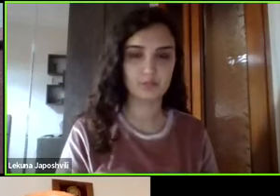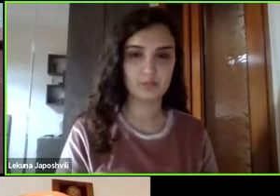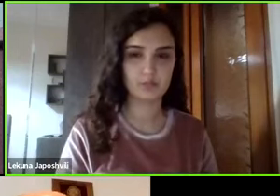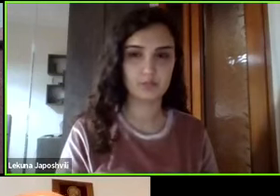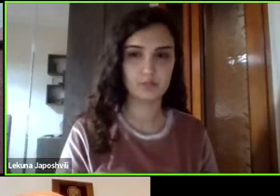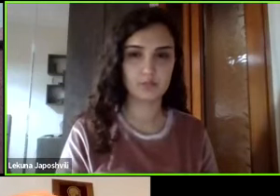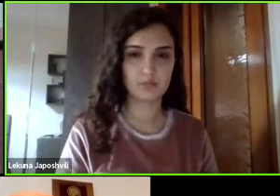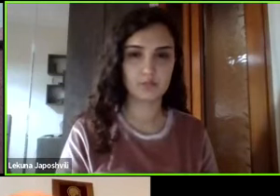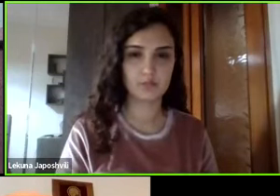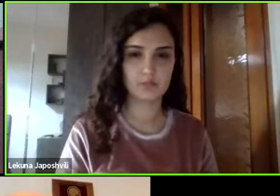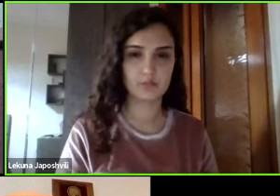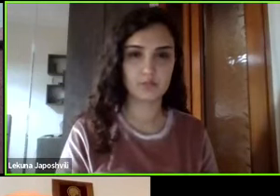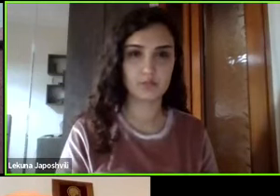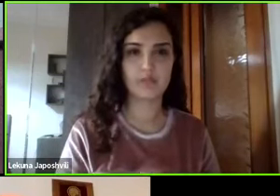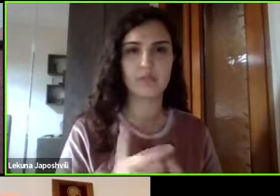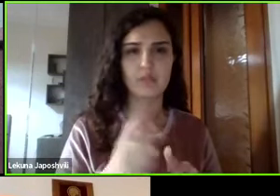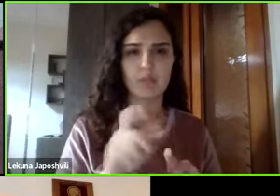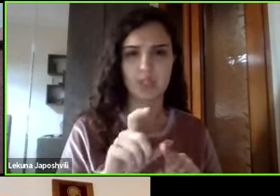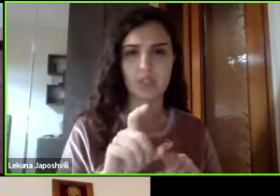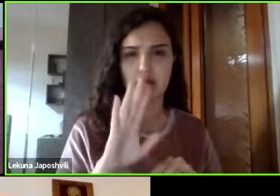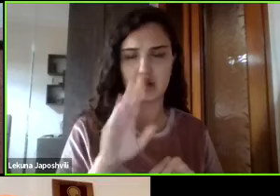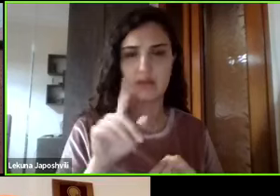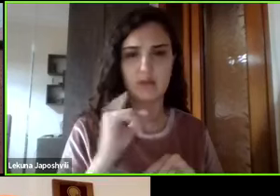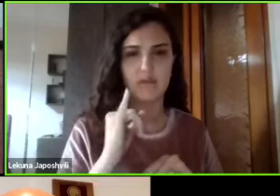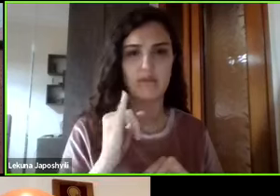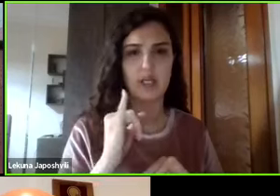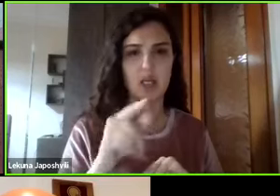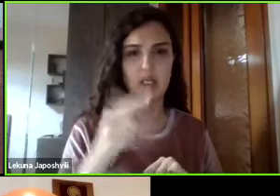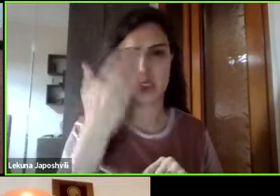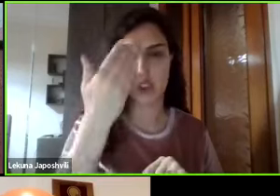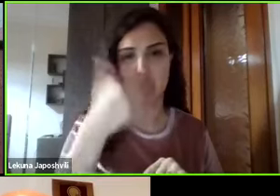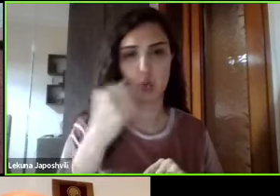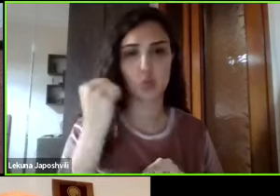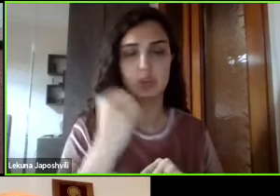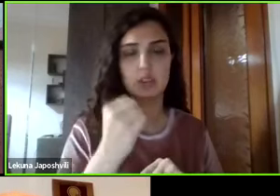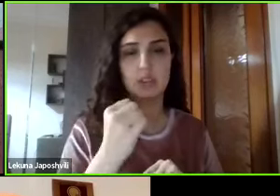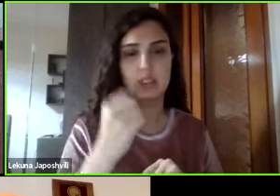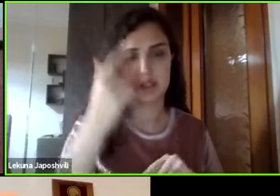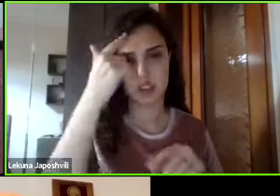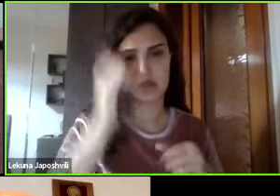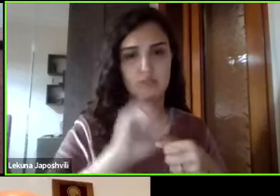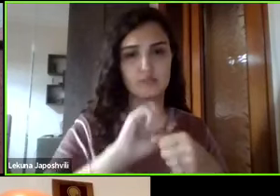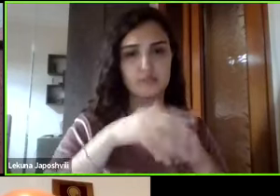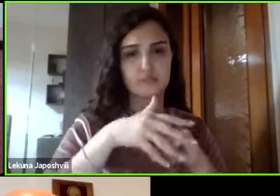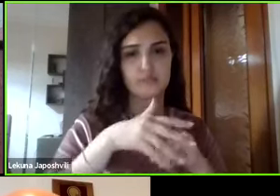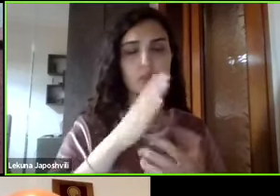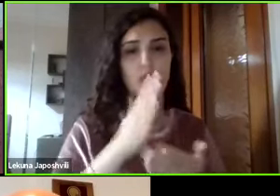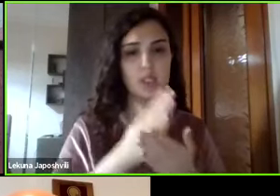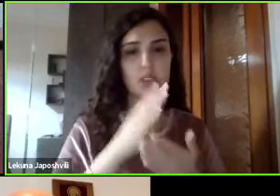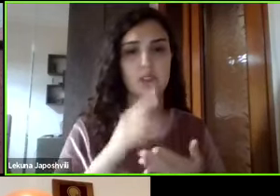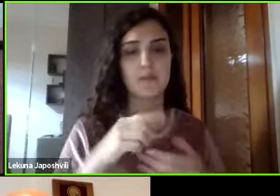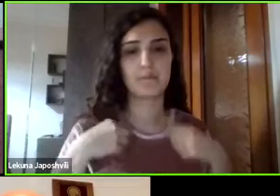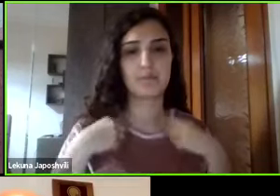ძალიან ვერ აღგაცვდი გართულება ინსულტი, ან ინსულტი სისჩაქცევა თავის ტვინში აღენიშნება